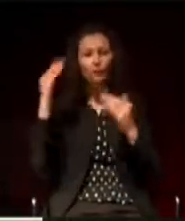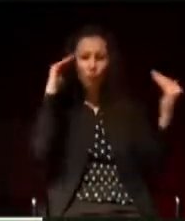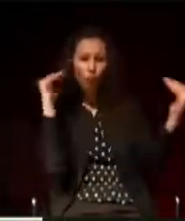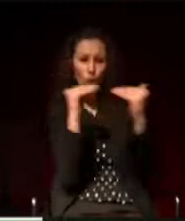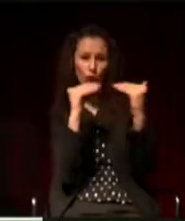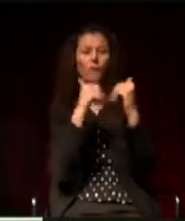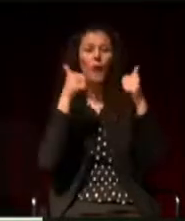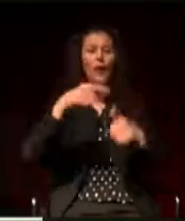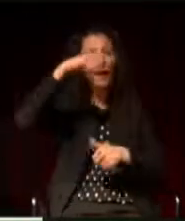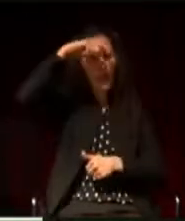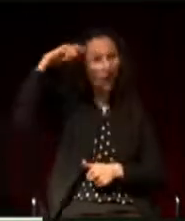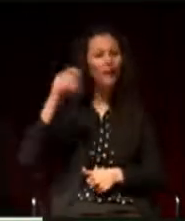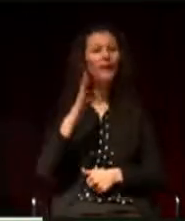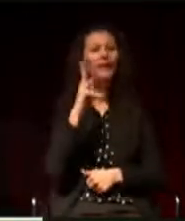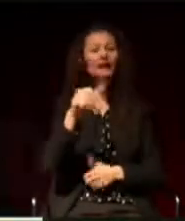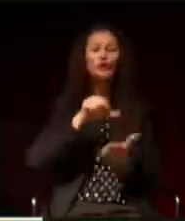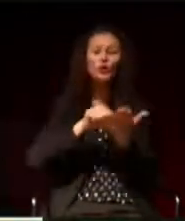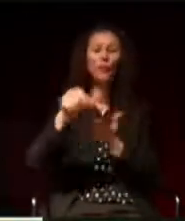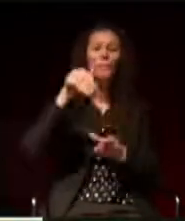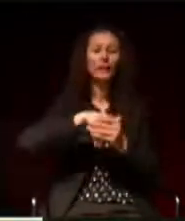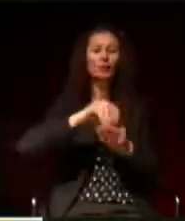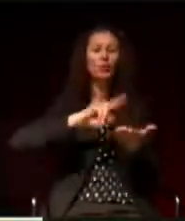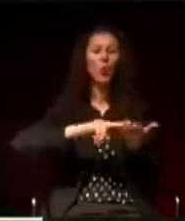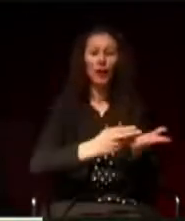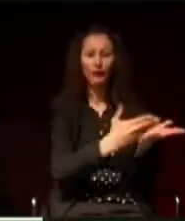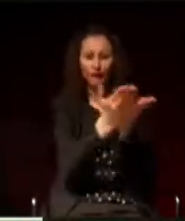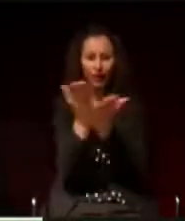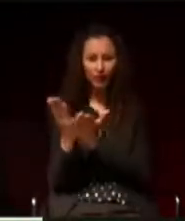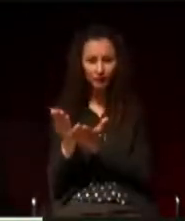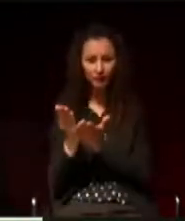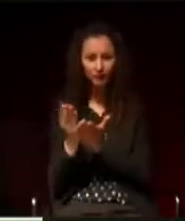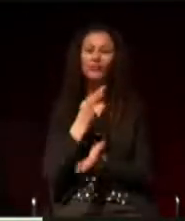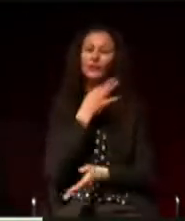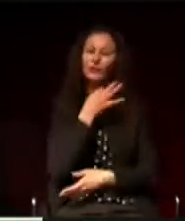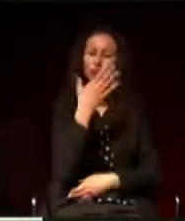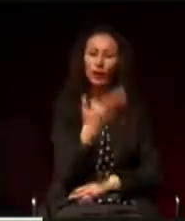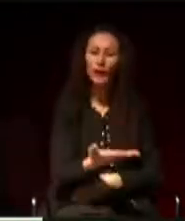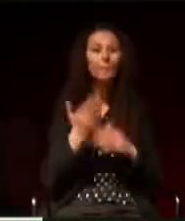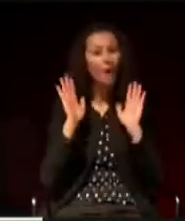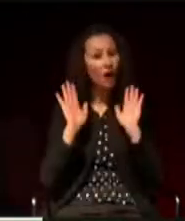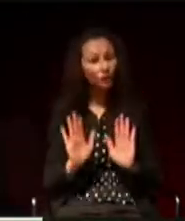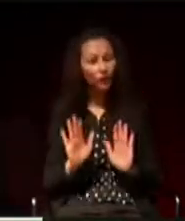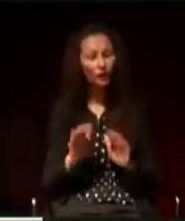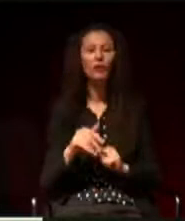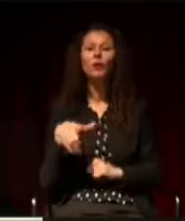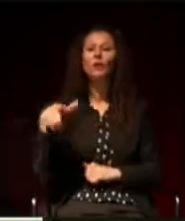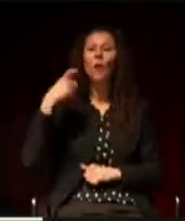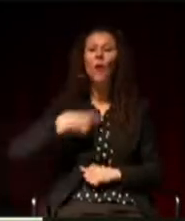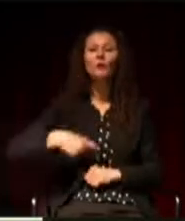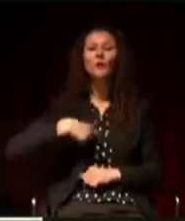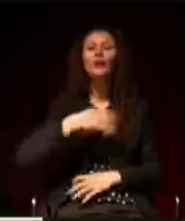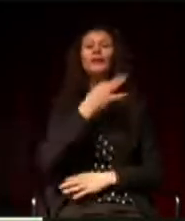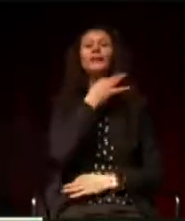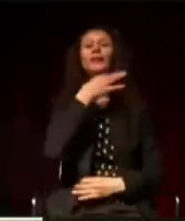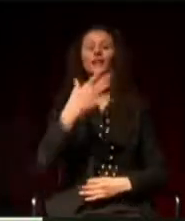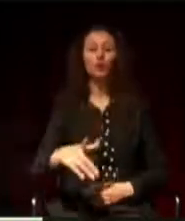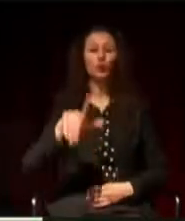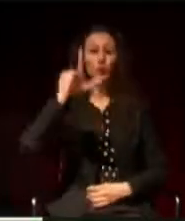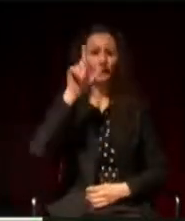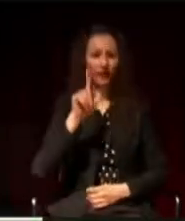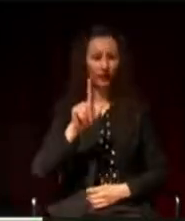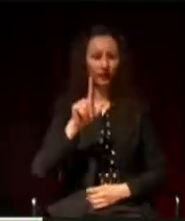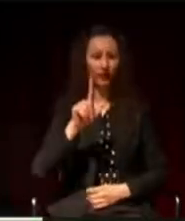Bu çalışmada emeği geçen tüm meclis üyelerine teşekkür ederim. Ancak özel teşekkür etmemiz